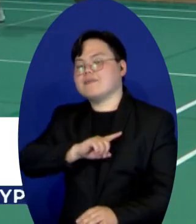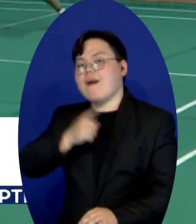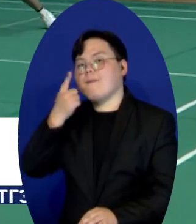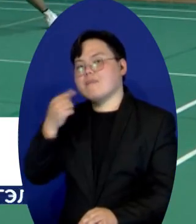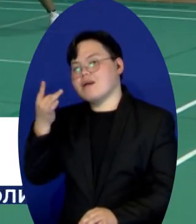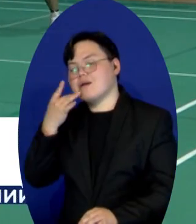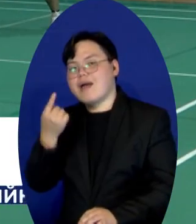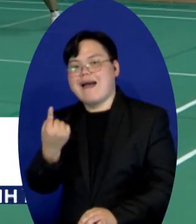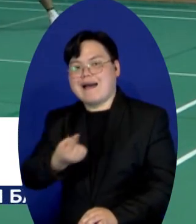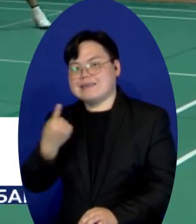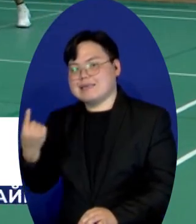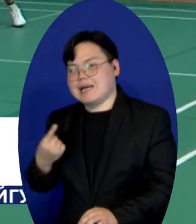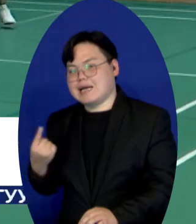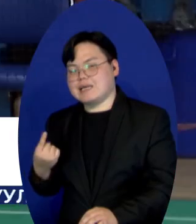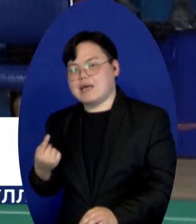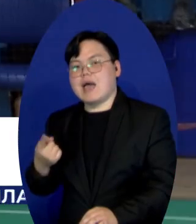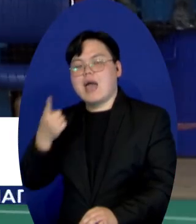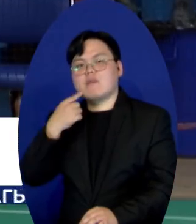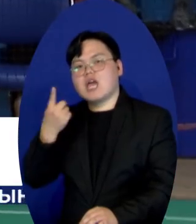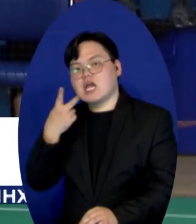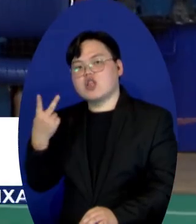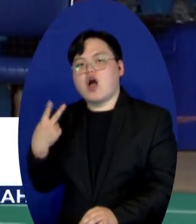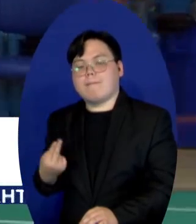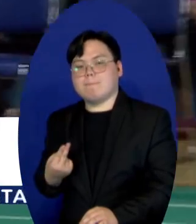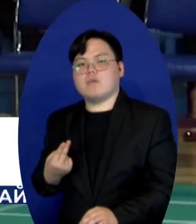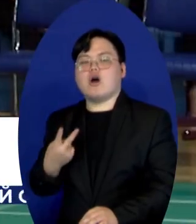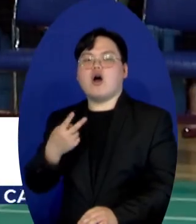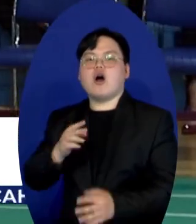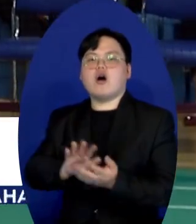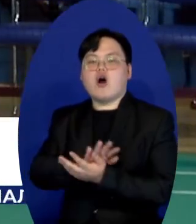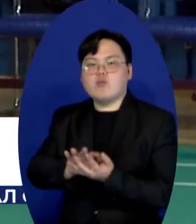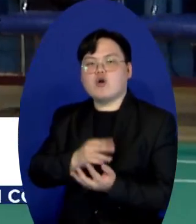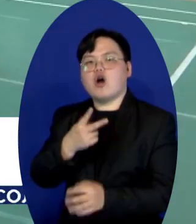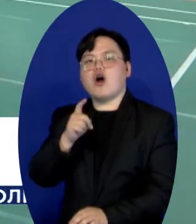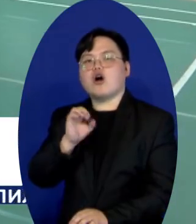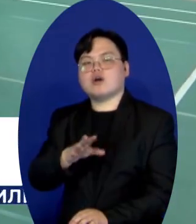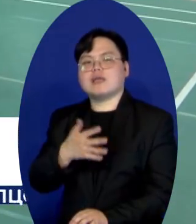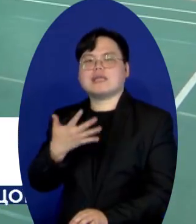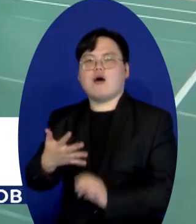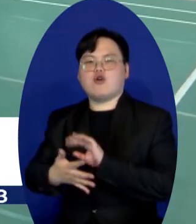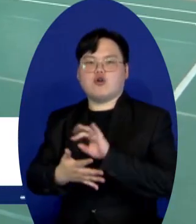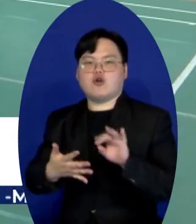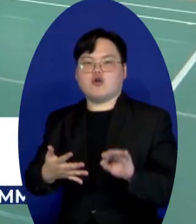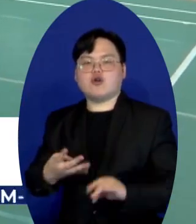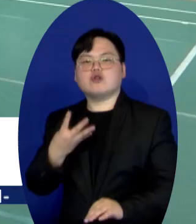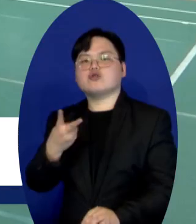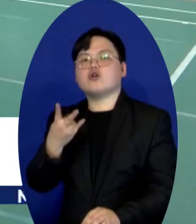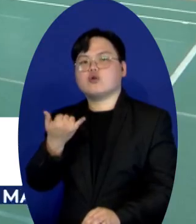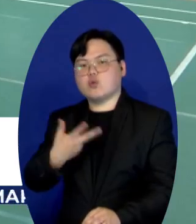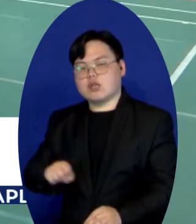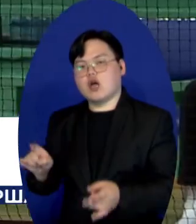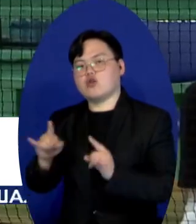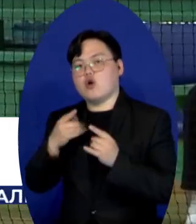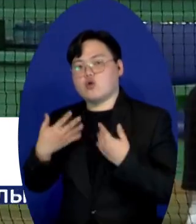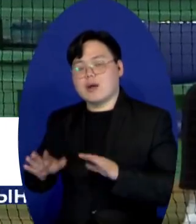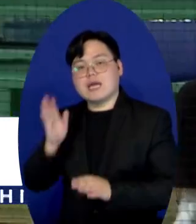эмэгтэй эрэгтэйчүүдийн ганцаарчсан төрлийн болон эмэгтэй эрэгтэй хос, холимог хос гэсэн 5 төрлийн нийт 42 тоглолт боллоо. Цаашид Монголын